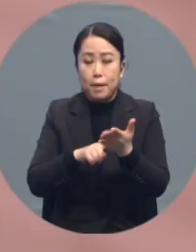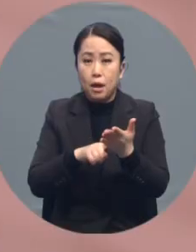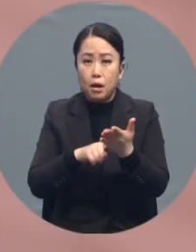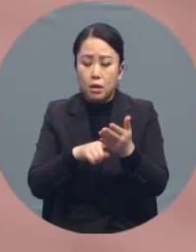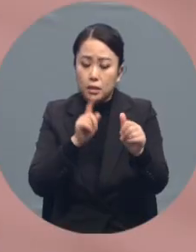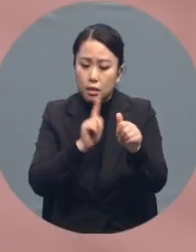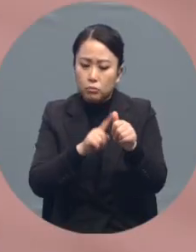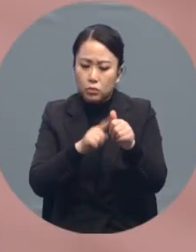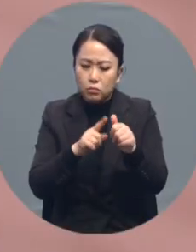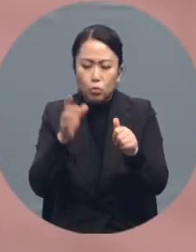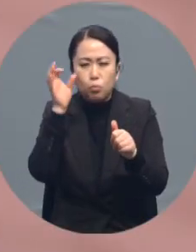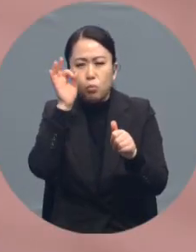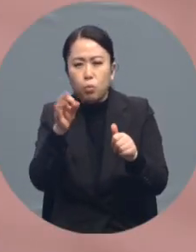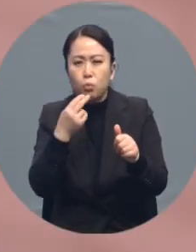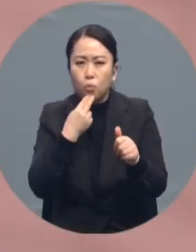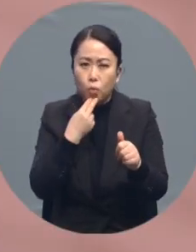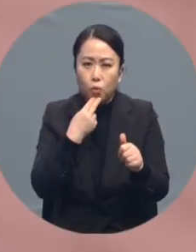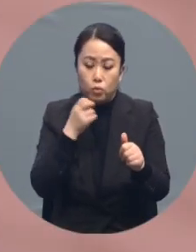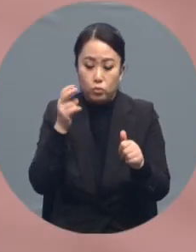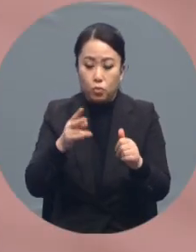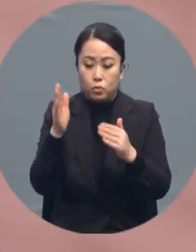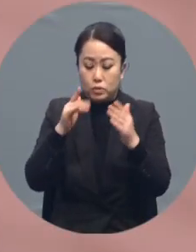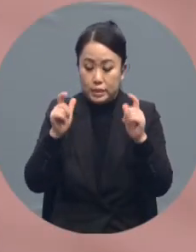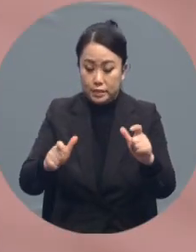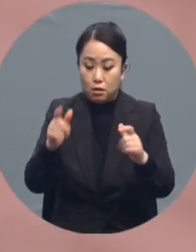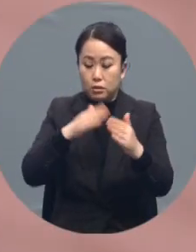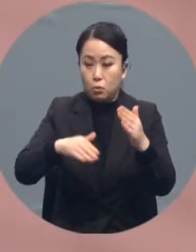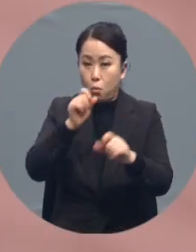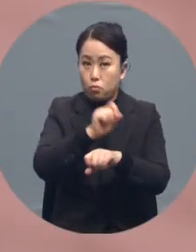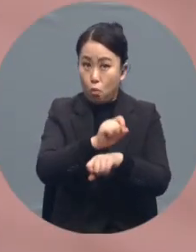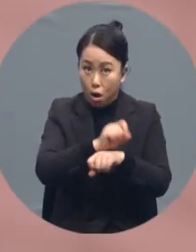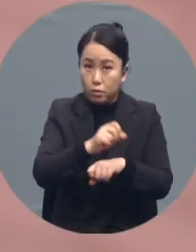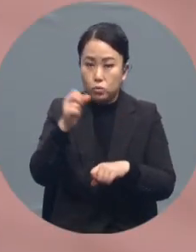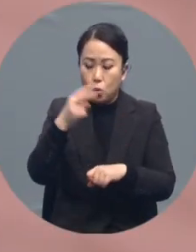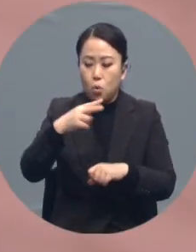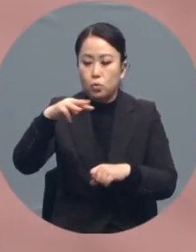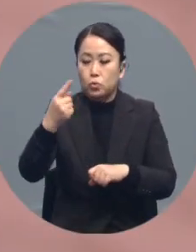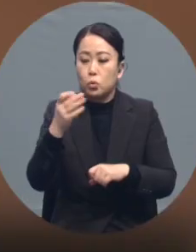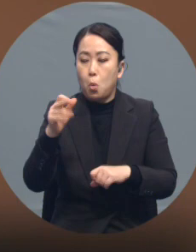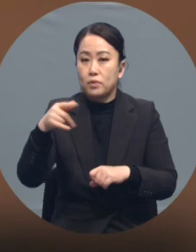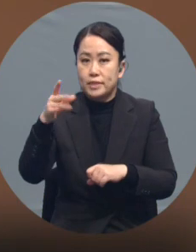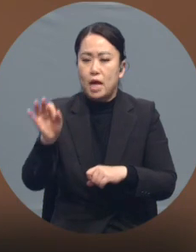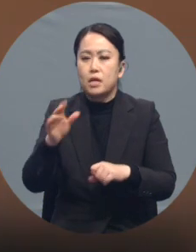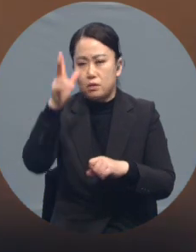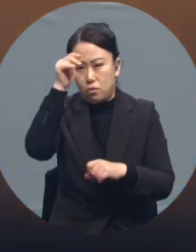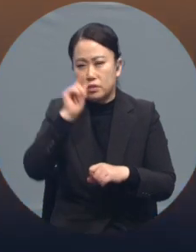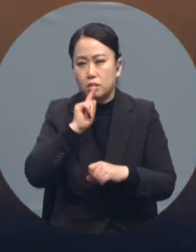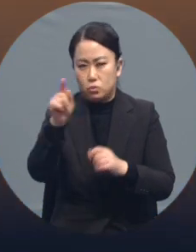날부터 보이지 않자 지역 공무원과 통장이 경찰에 신고했던 겁니다